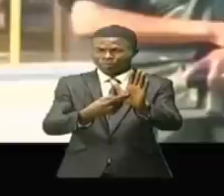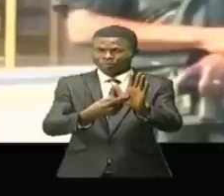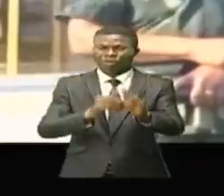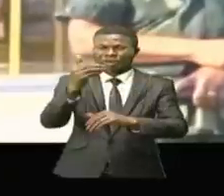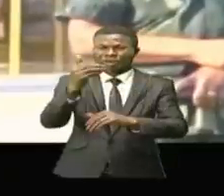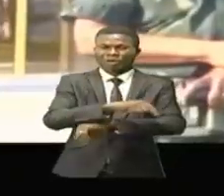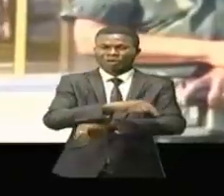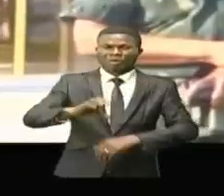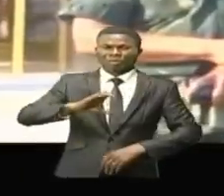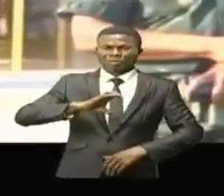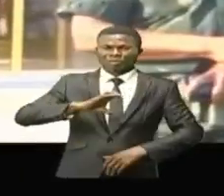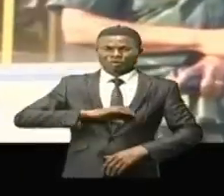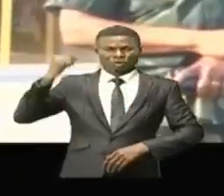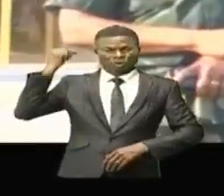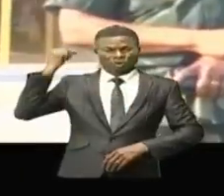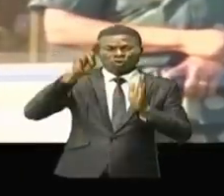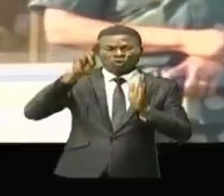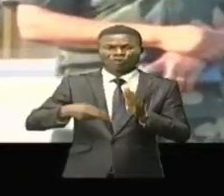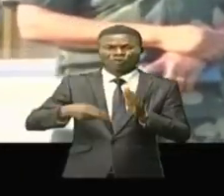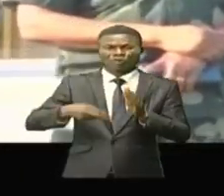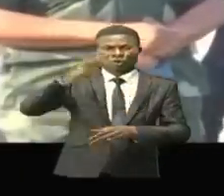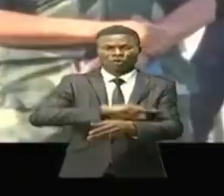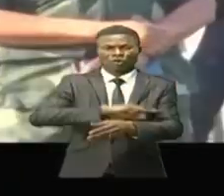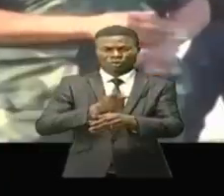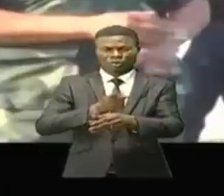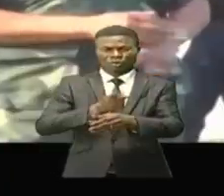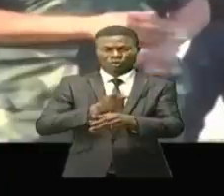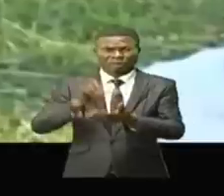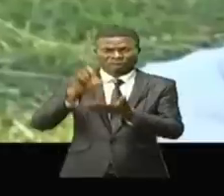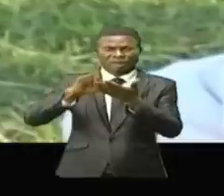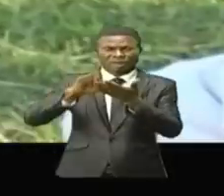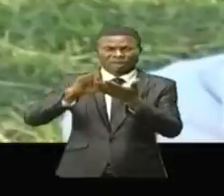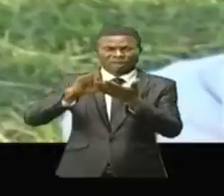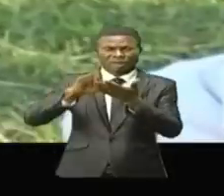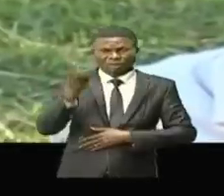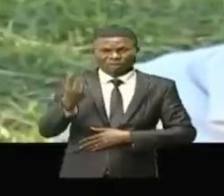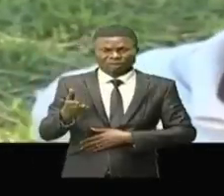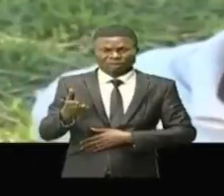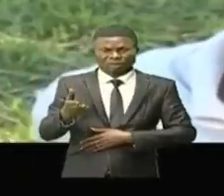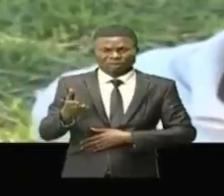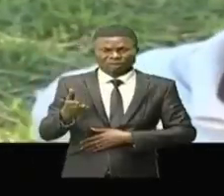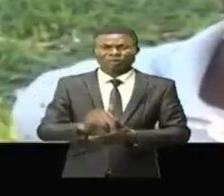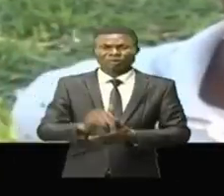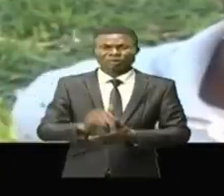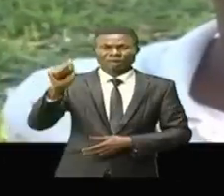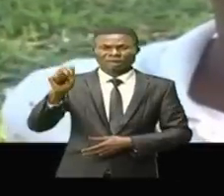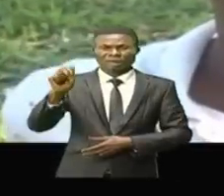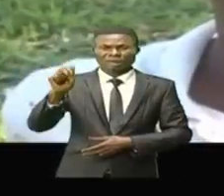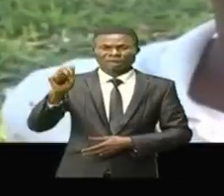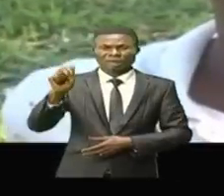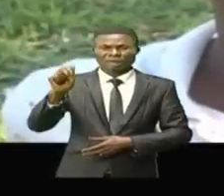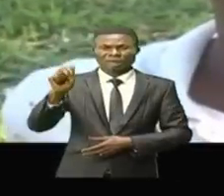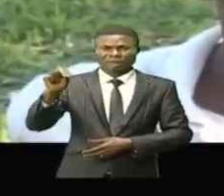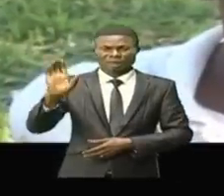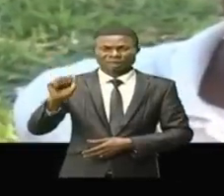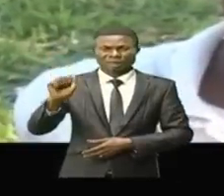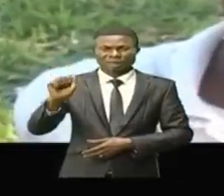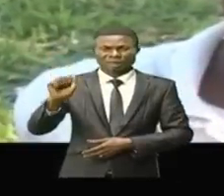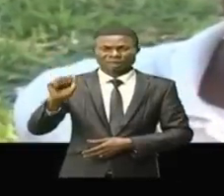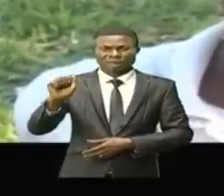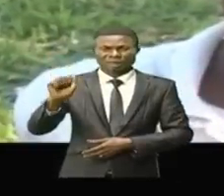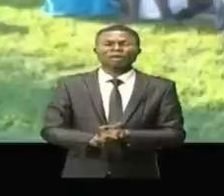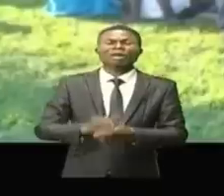au gouverneur du Nord Kivu, le lieutenant-général Constant Dimakanga. Il s'agit de Kanane, un criminel kidnappeur repris de